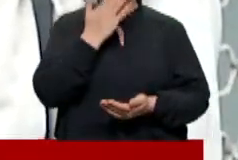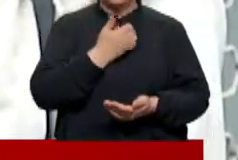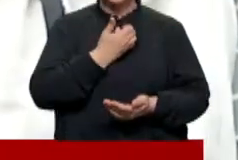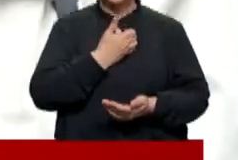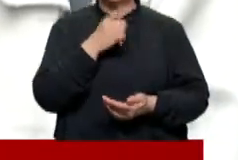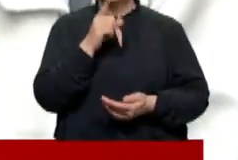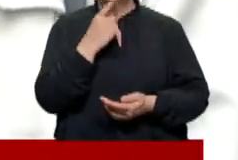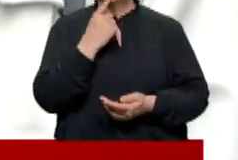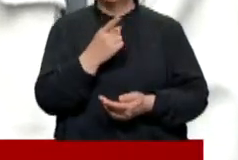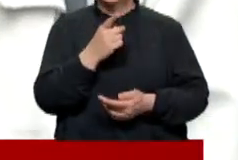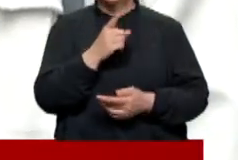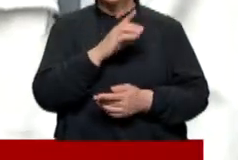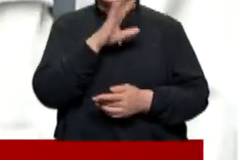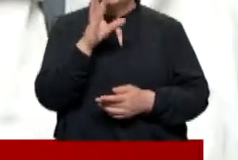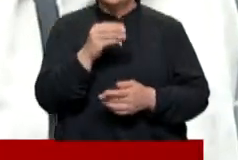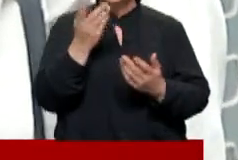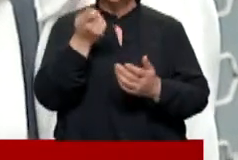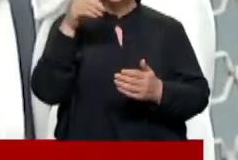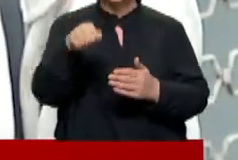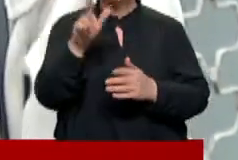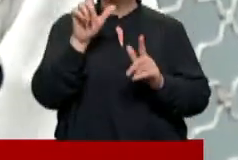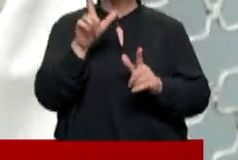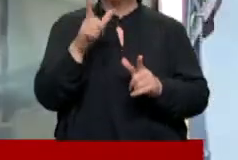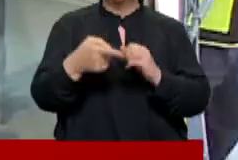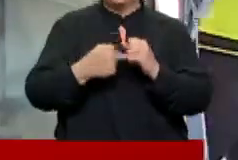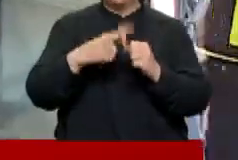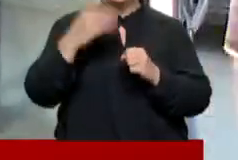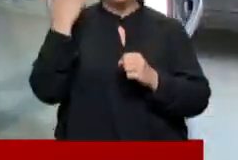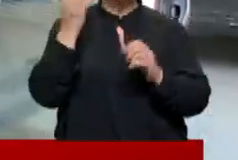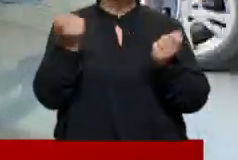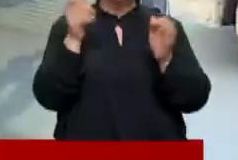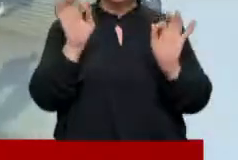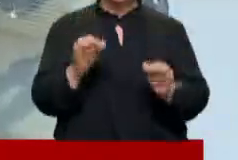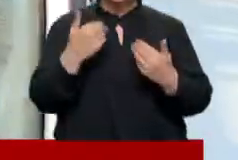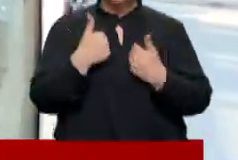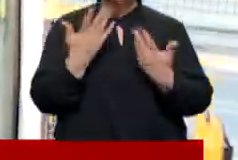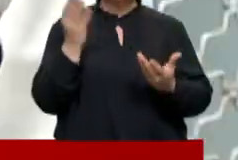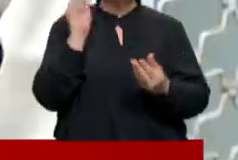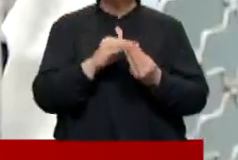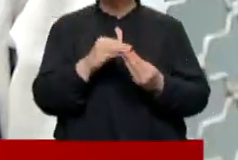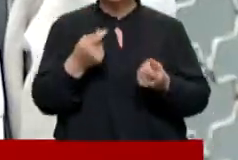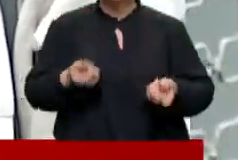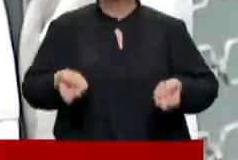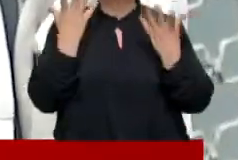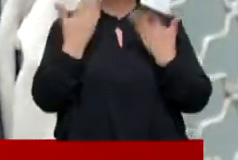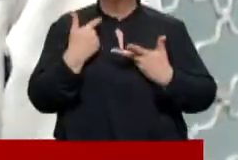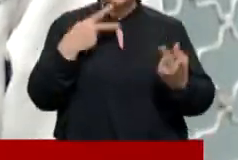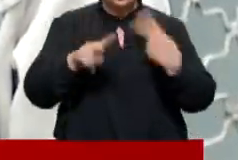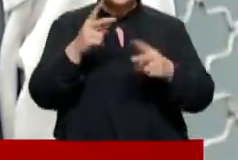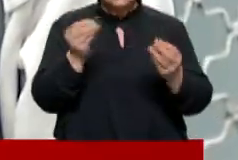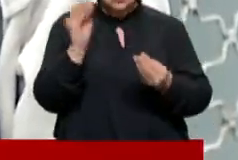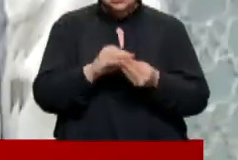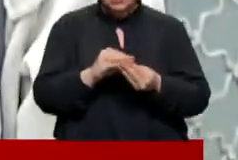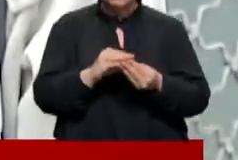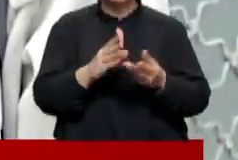Öğrenciyim. Şöyle söyleyeyim. Tamamen artık işe girmem gerekti ve geçen haftadan beri çalışmaya başladım. Artık zamların hiçbirine yetişemiyoruz. Ulaşım zammı